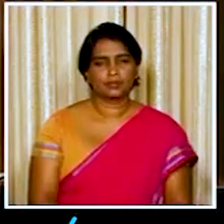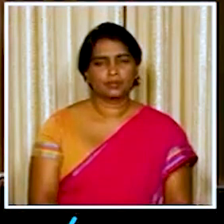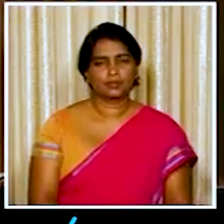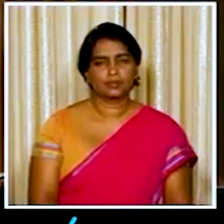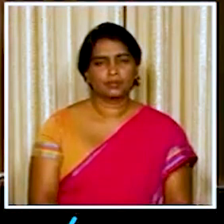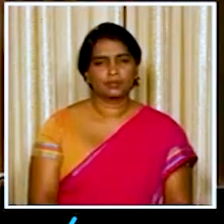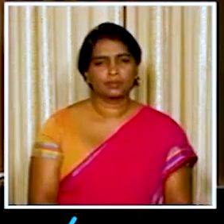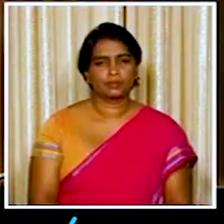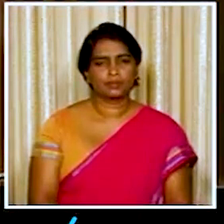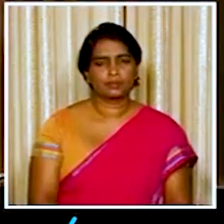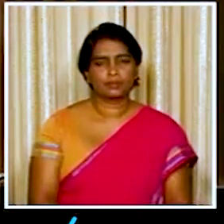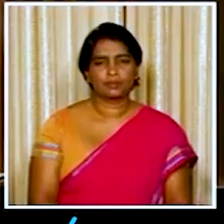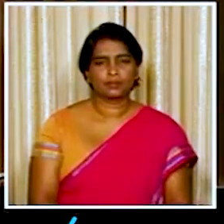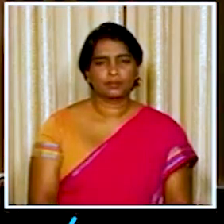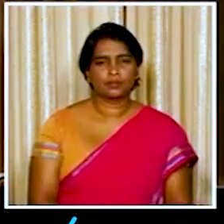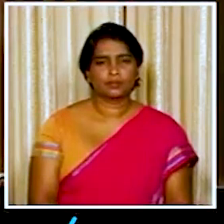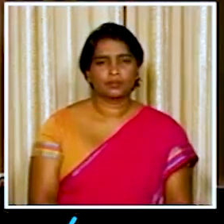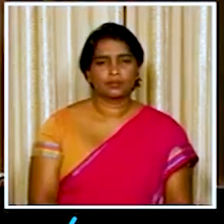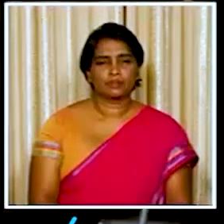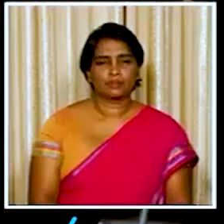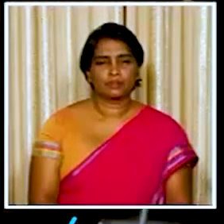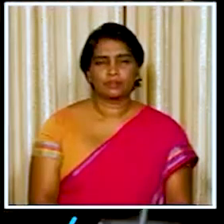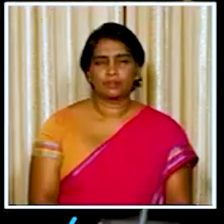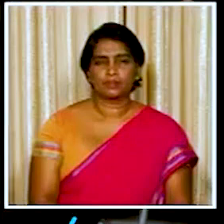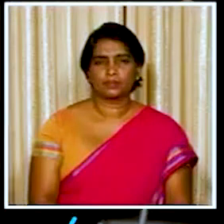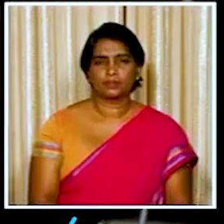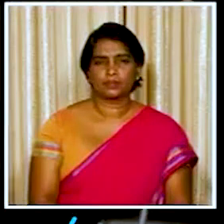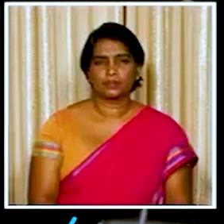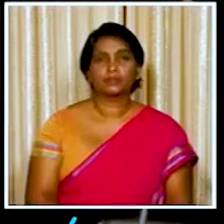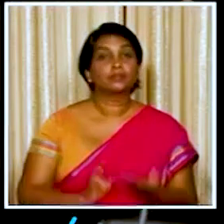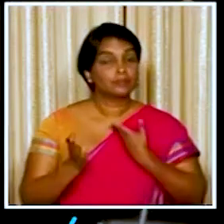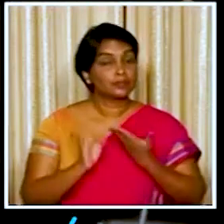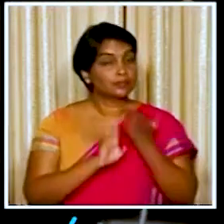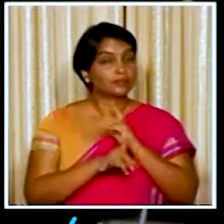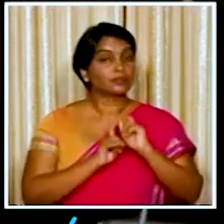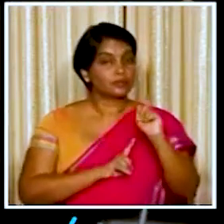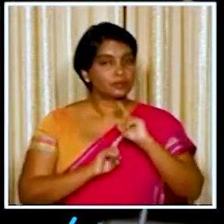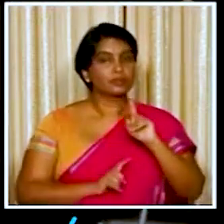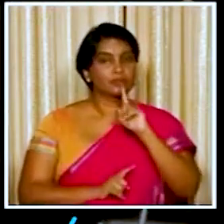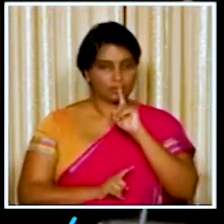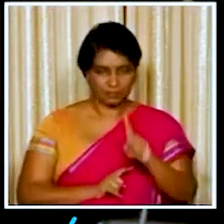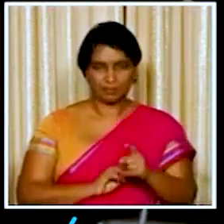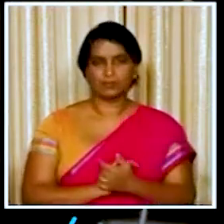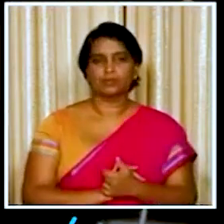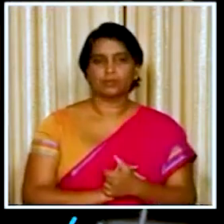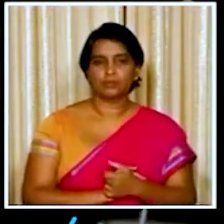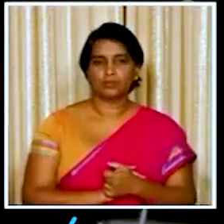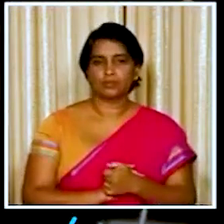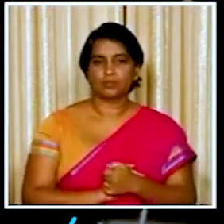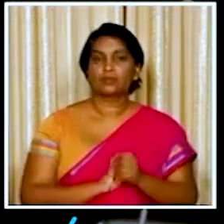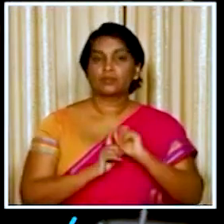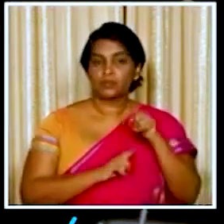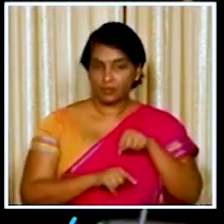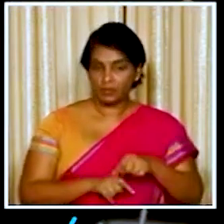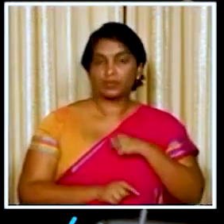නැහැ. ගරු ඇමතුමා පිළිතුරු. මට මම ඊට කලින් මේ පාර්ලිමේන්තුවේ මේ කාරණාව සඳහන් කරලා තියෙනවා. පාර්ලිමේන්තුවේ මේ